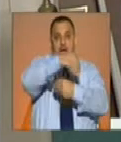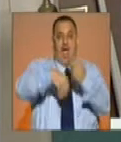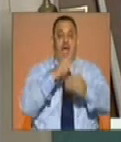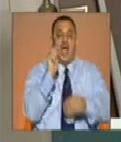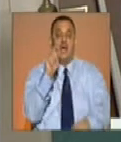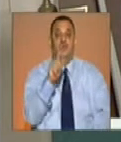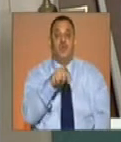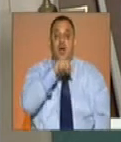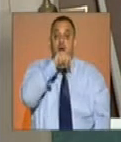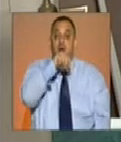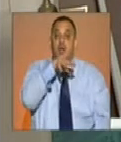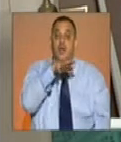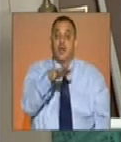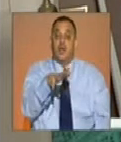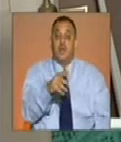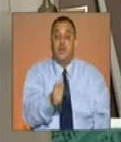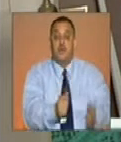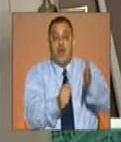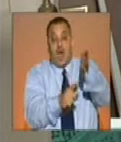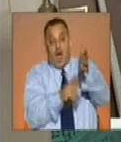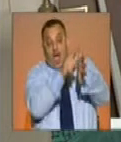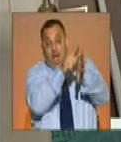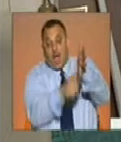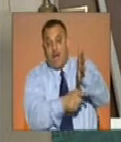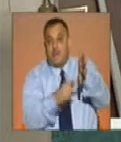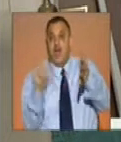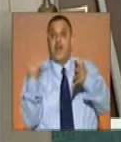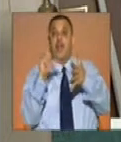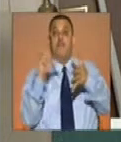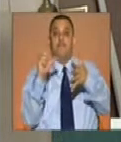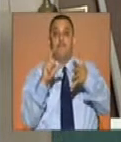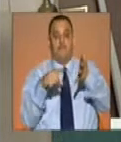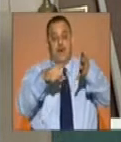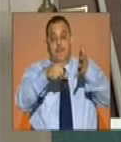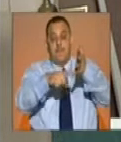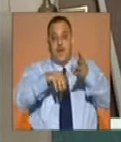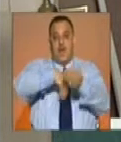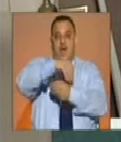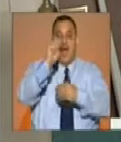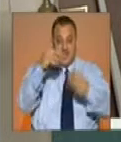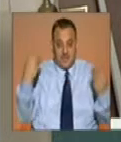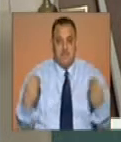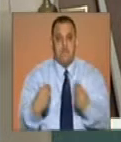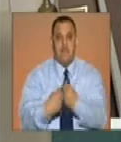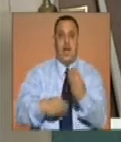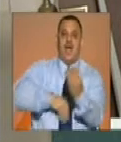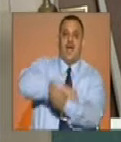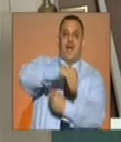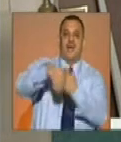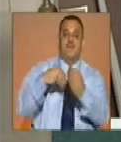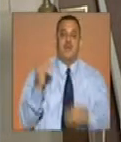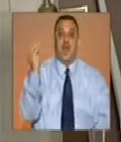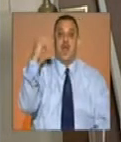النبي عليه الصلاة والسلام قال بني الإسلام على خمس وذكر منها الحج، والحمد لله مع الحج يكون عمرة، فأنت تحصلين